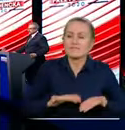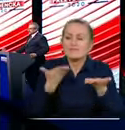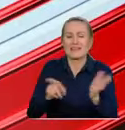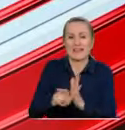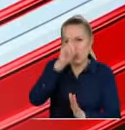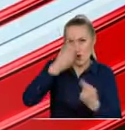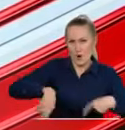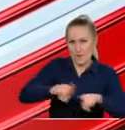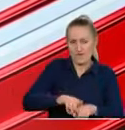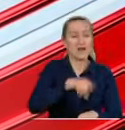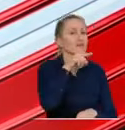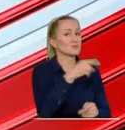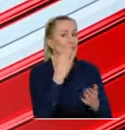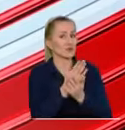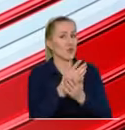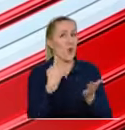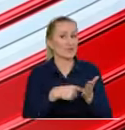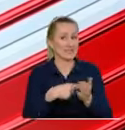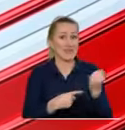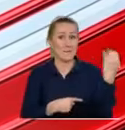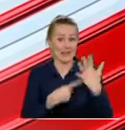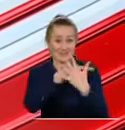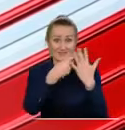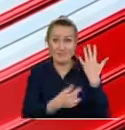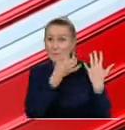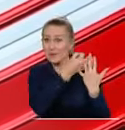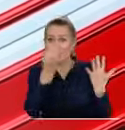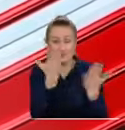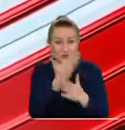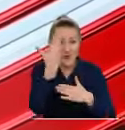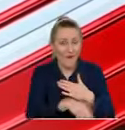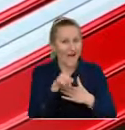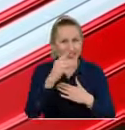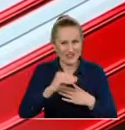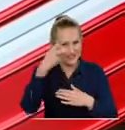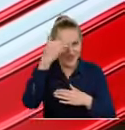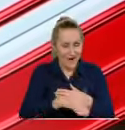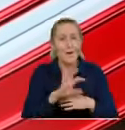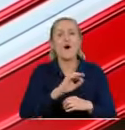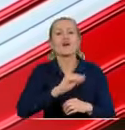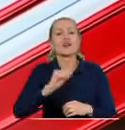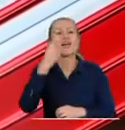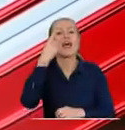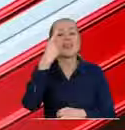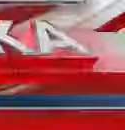państwa, ostatnią, piątą rundę pytań, ale to nie oznacza, że to jest koniec naszej debaty, bo przed nami kolejna